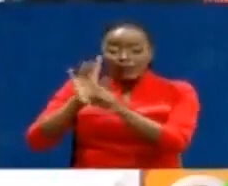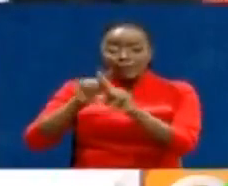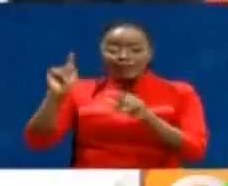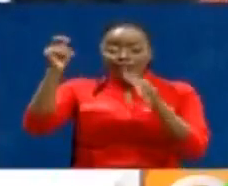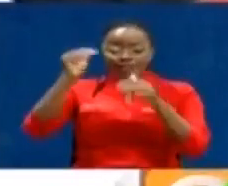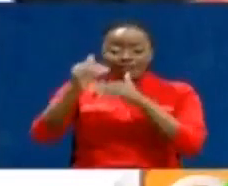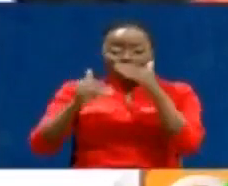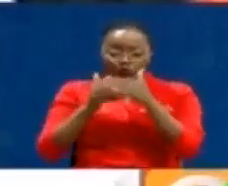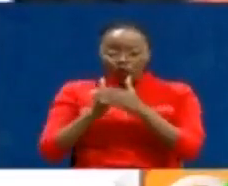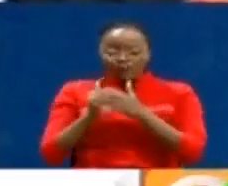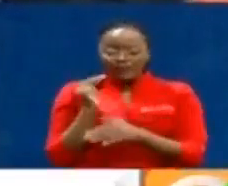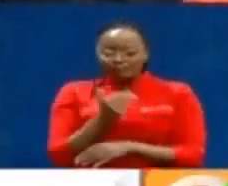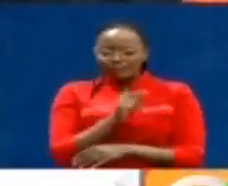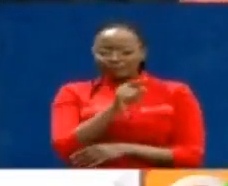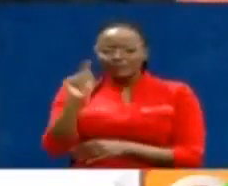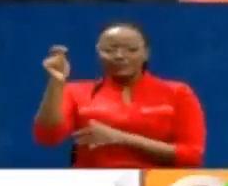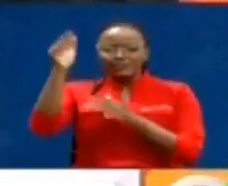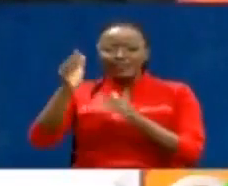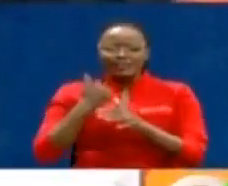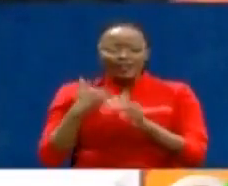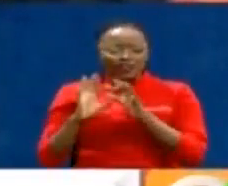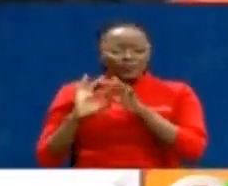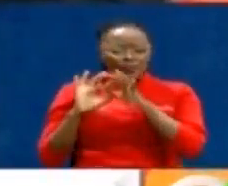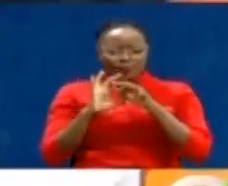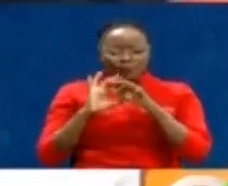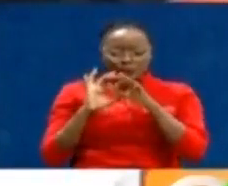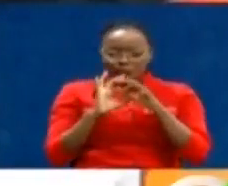Wakenya, ikiwa sote kama Wakenya tutakuwa na nidhamu za kibinafsi,